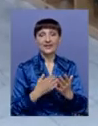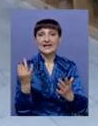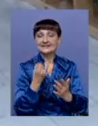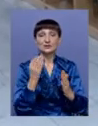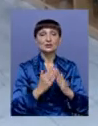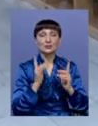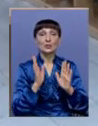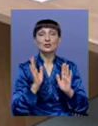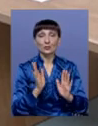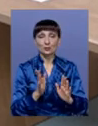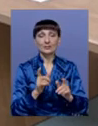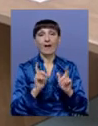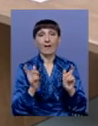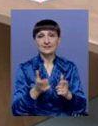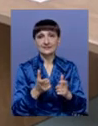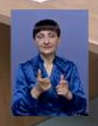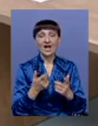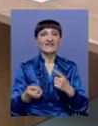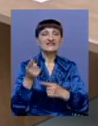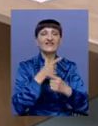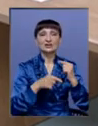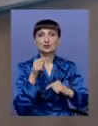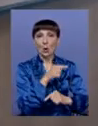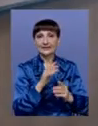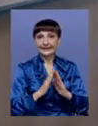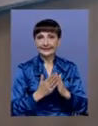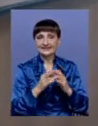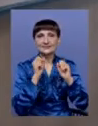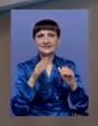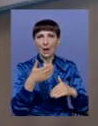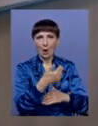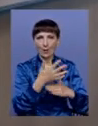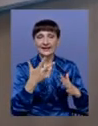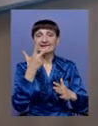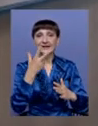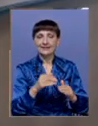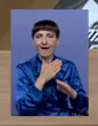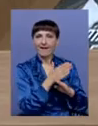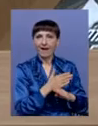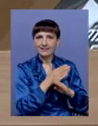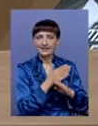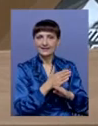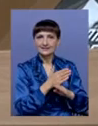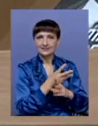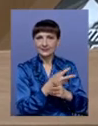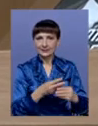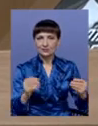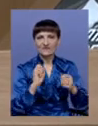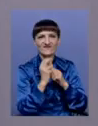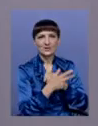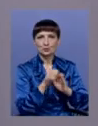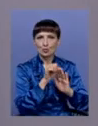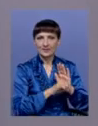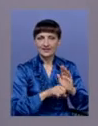книги тоже будут уходить на карантин. Возвращенный экземпляр помещается в специальный контейнер и 3 суток хранится в карантинной зоне, в комнате,